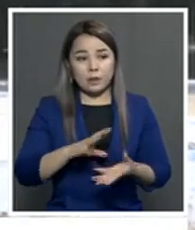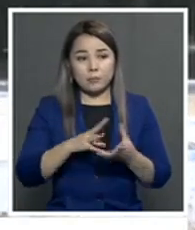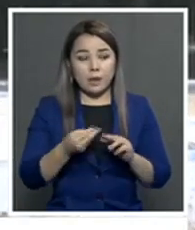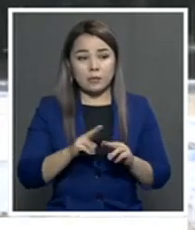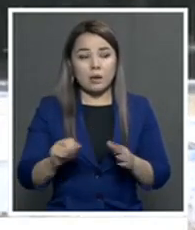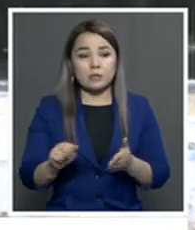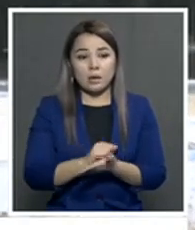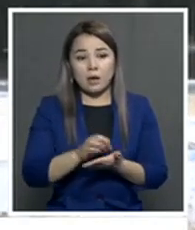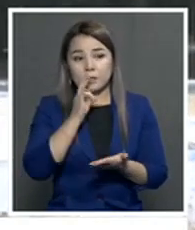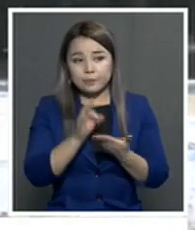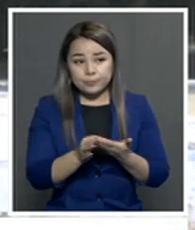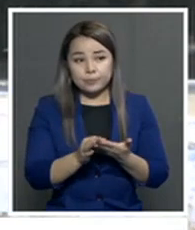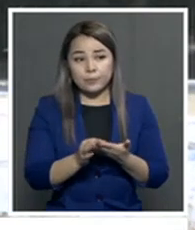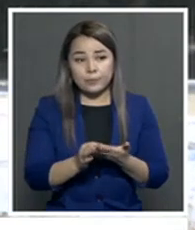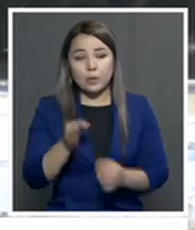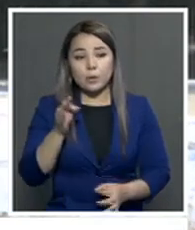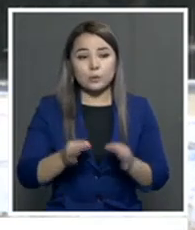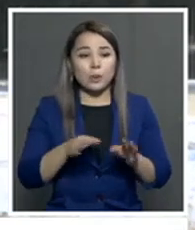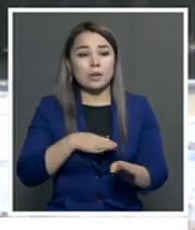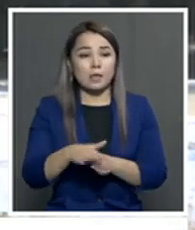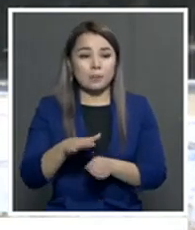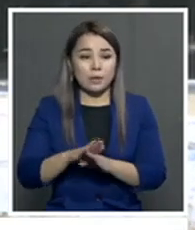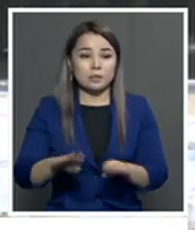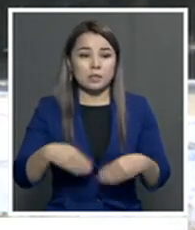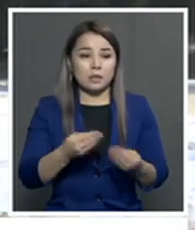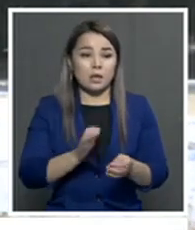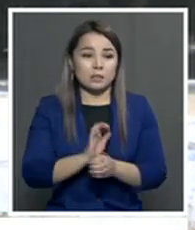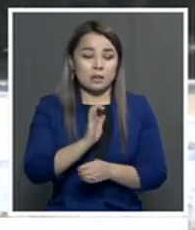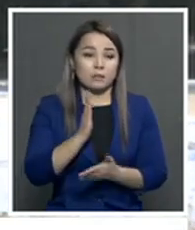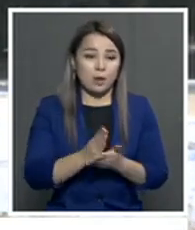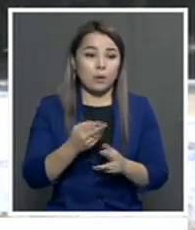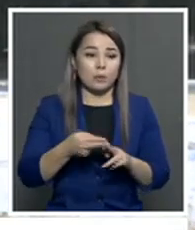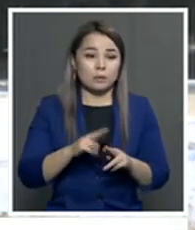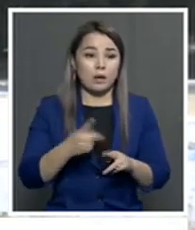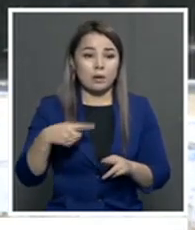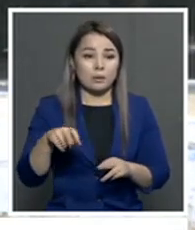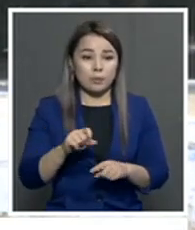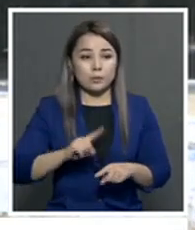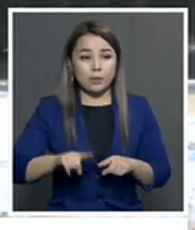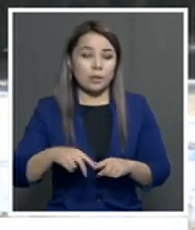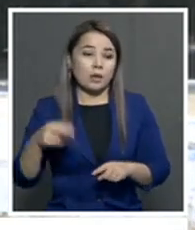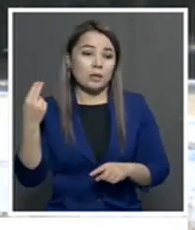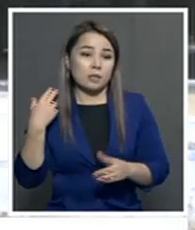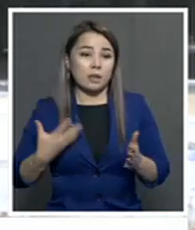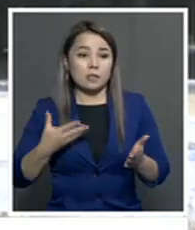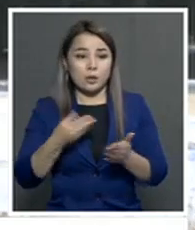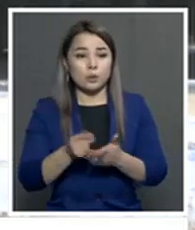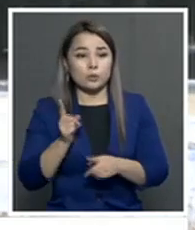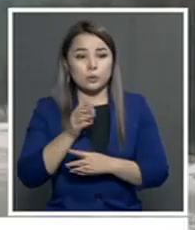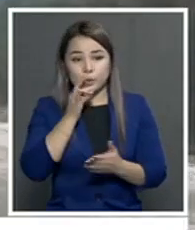предписанияларды судебный исполнительдерге жіберілді. Осы аптан аяғына дейін қарыздар төленеді деп